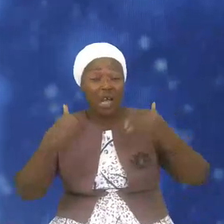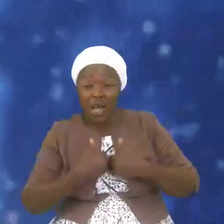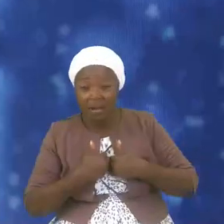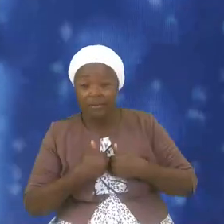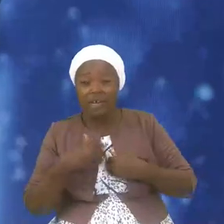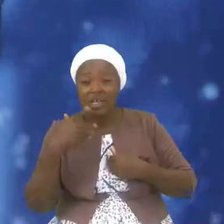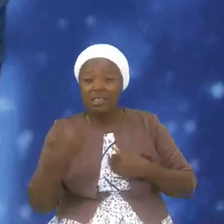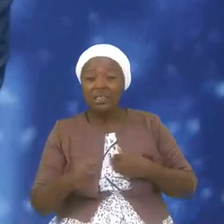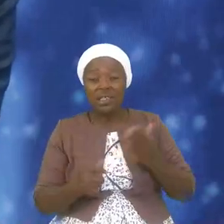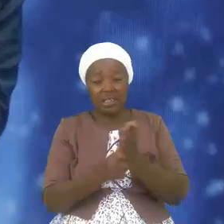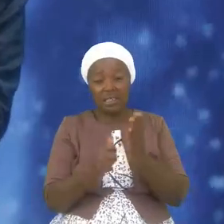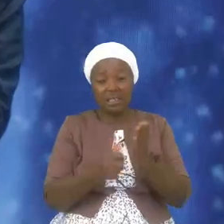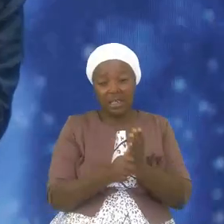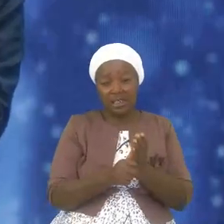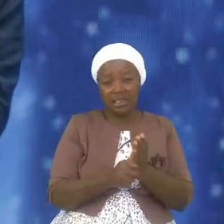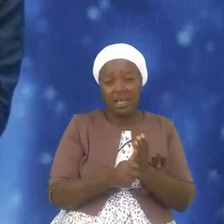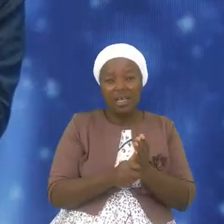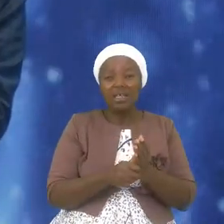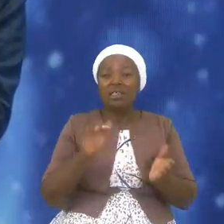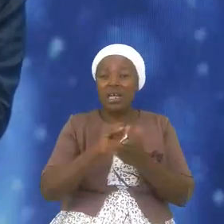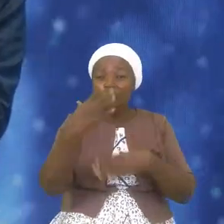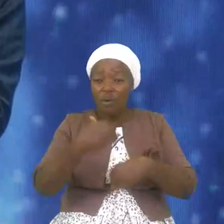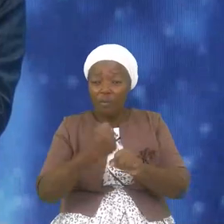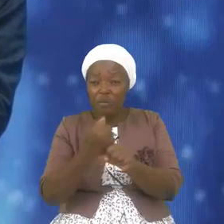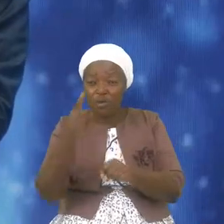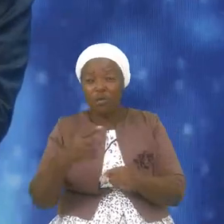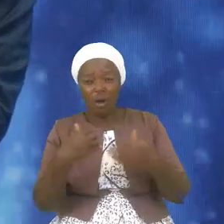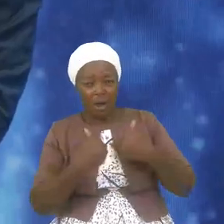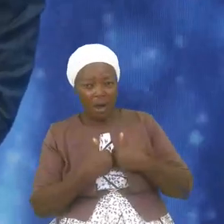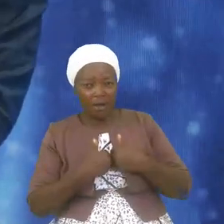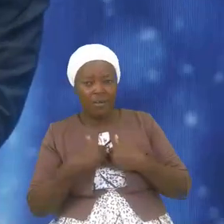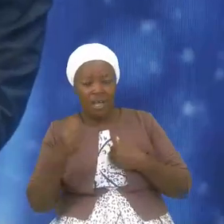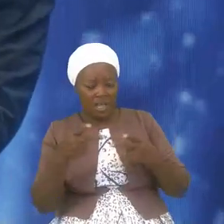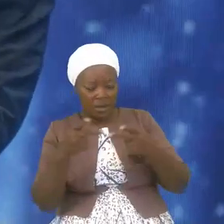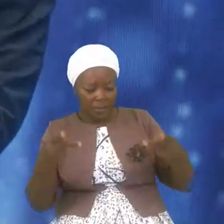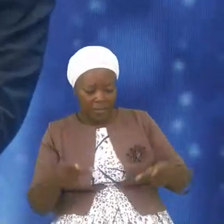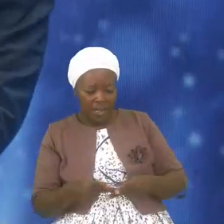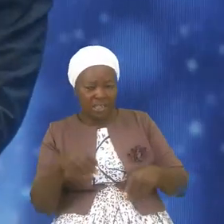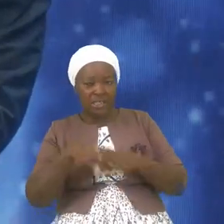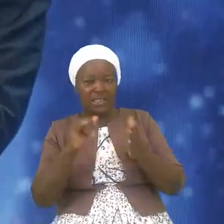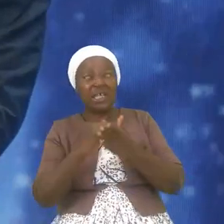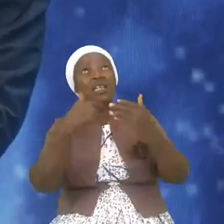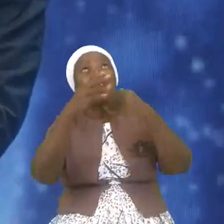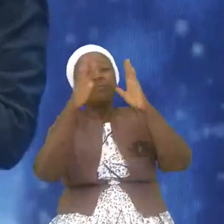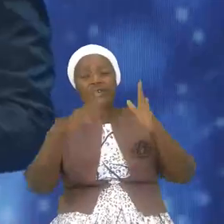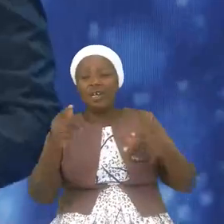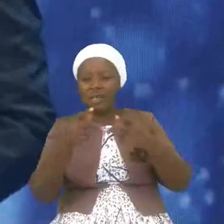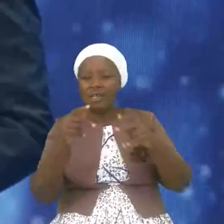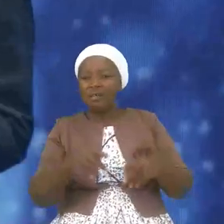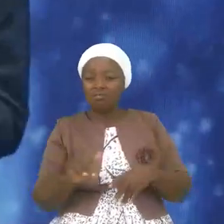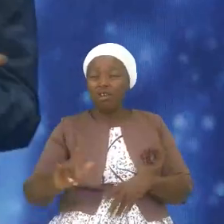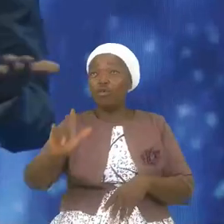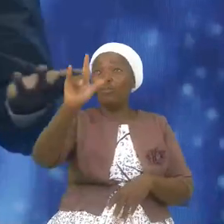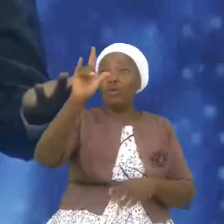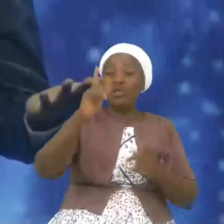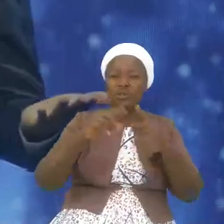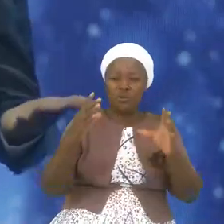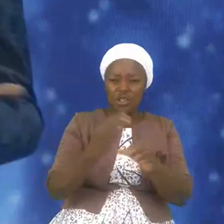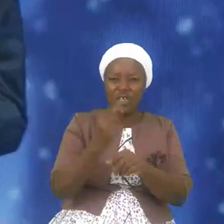n'as pas le billet qui pourra t'amener à avoir une place dans